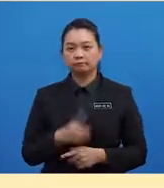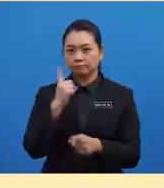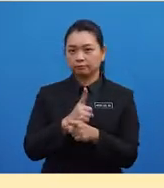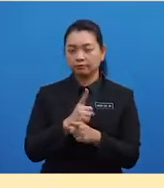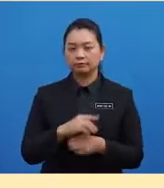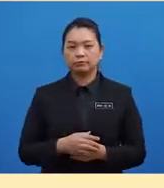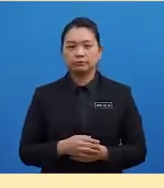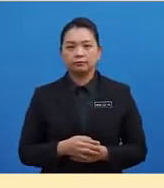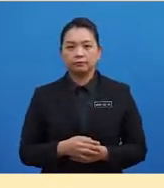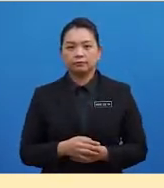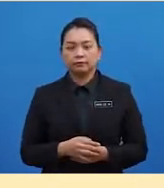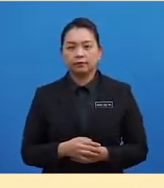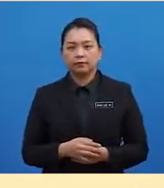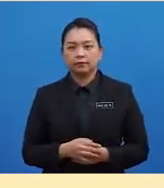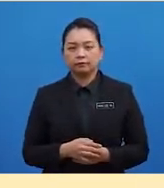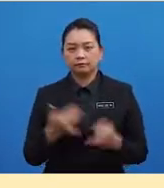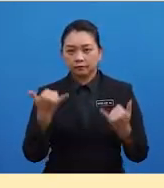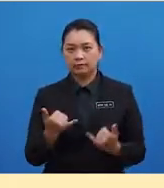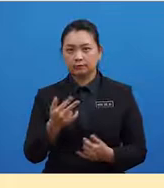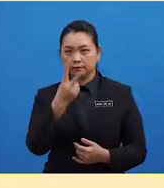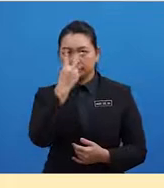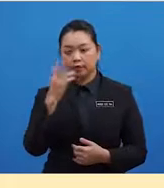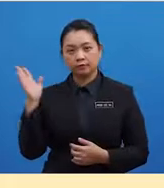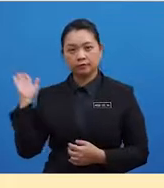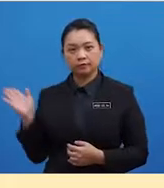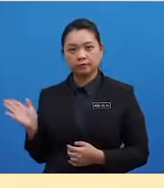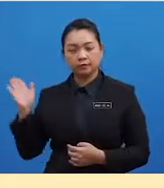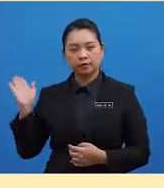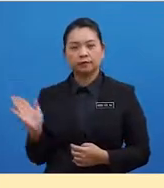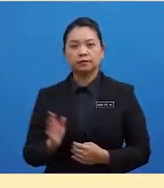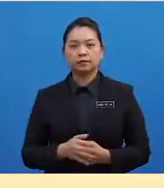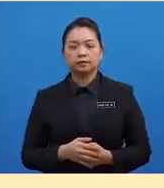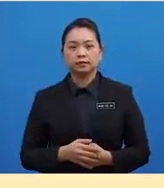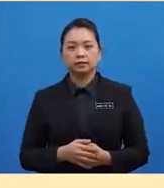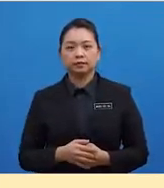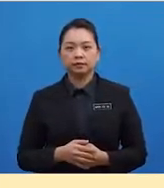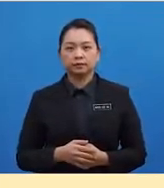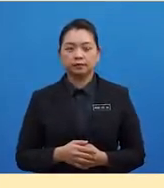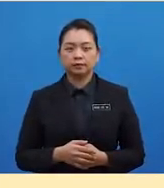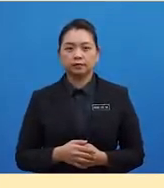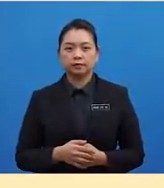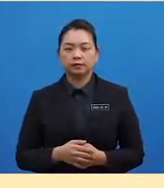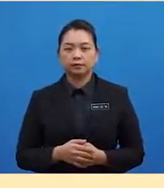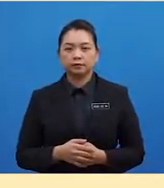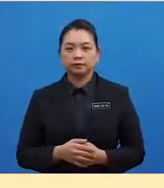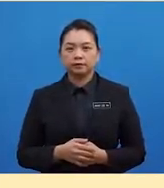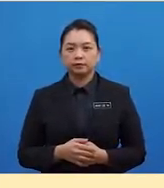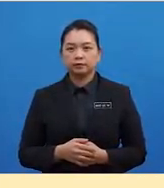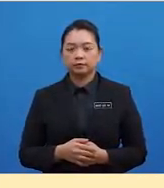tersebut? Sekarang, mari kita lihat pula poligon yang seterusnya iaitu poligon